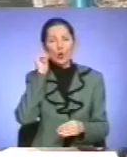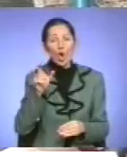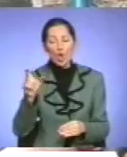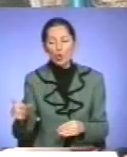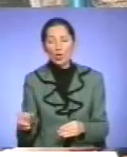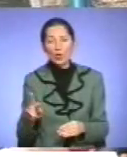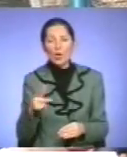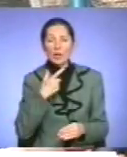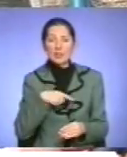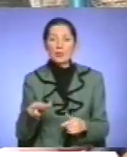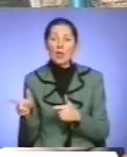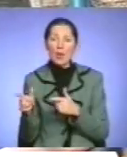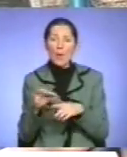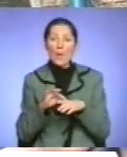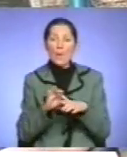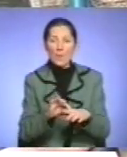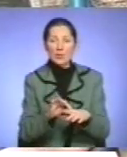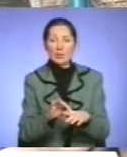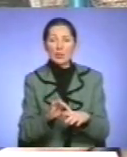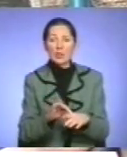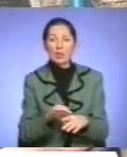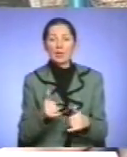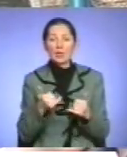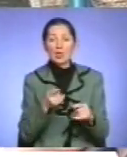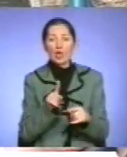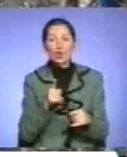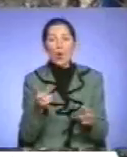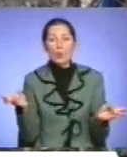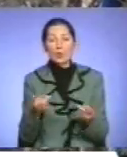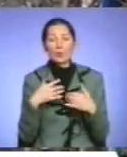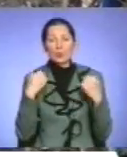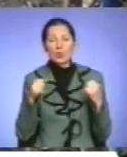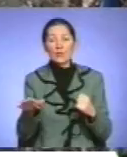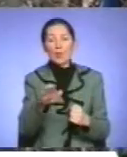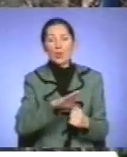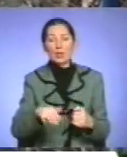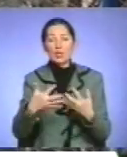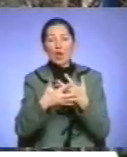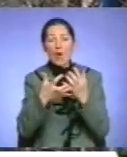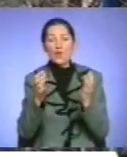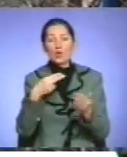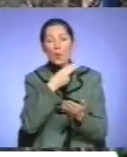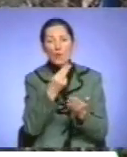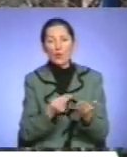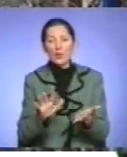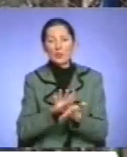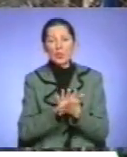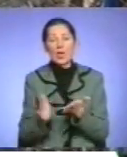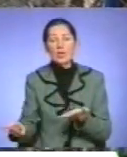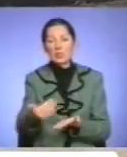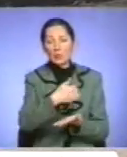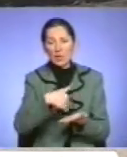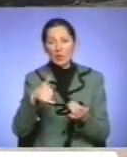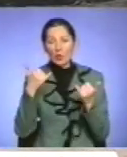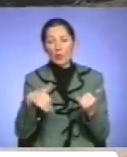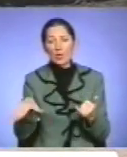як себе вести і для чого потрібний спортивний майданчик. Ворота пофарбовані, сміття зметено. Тепер уся увага